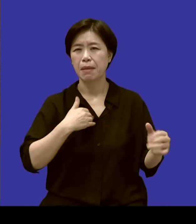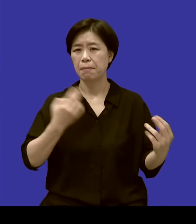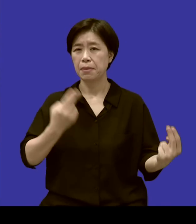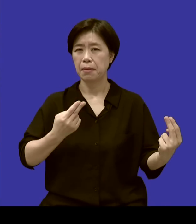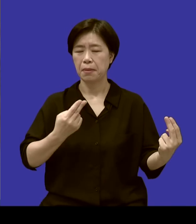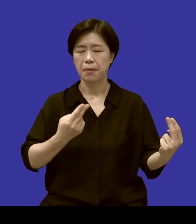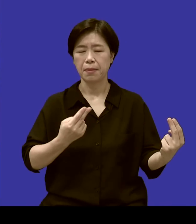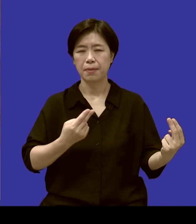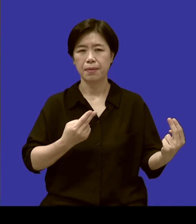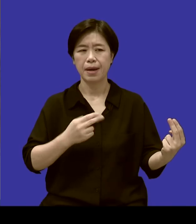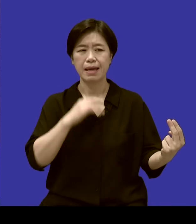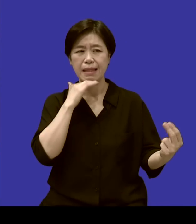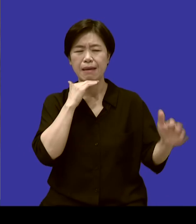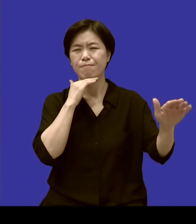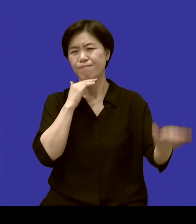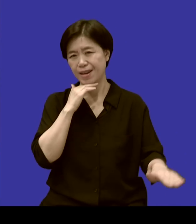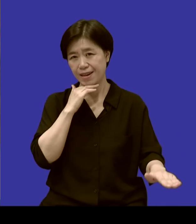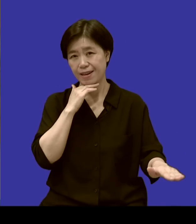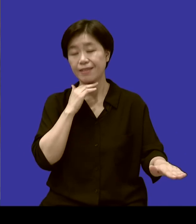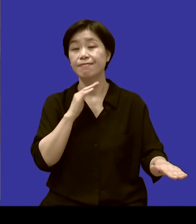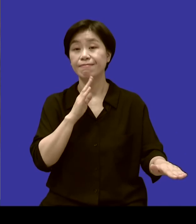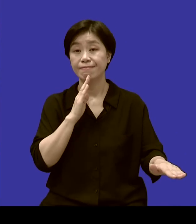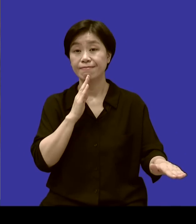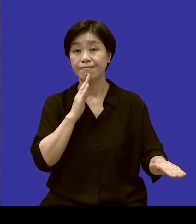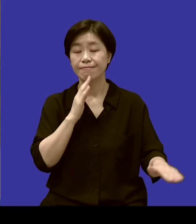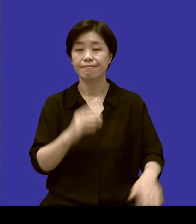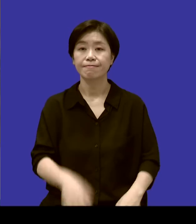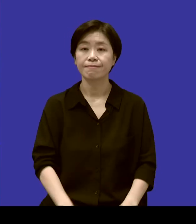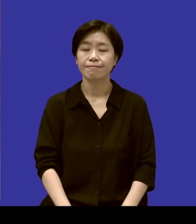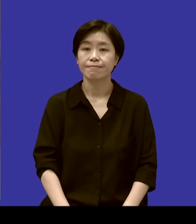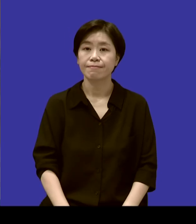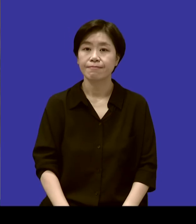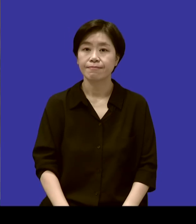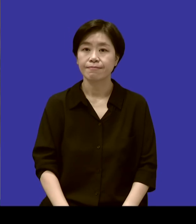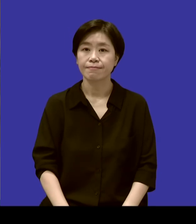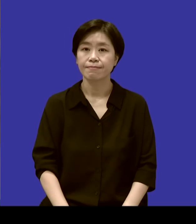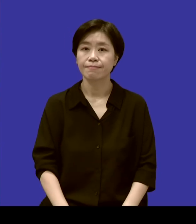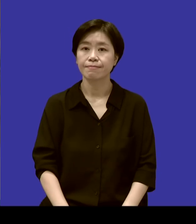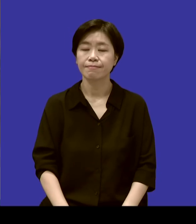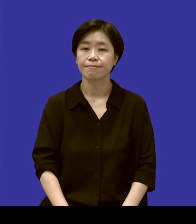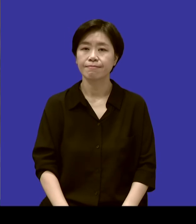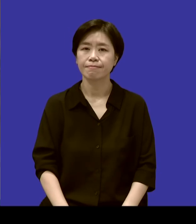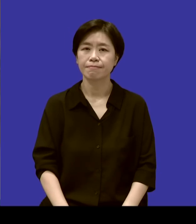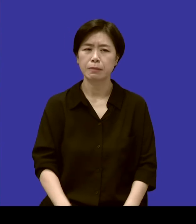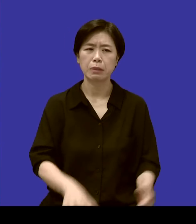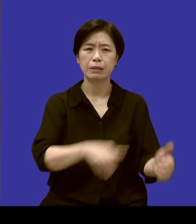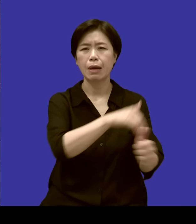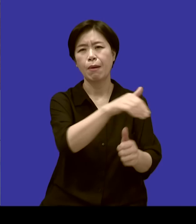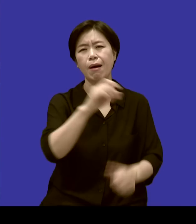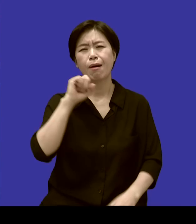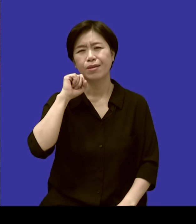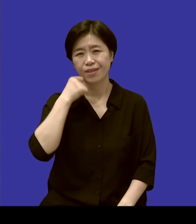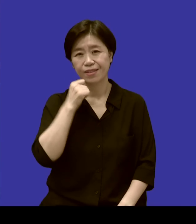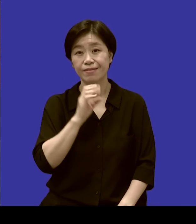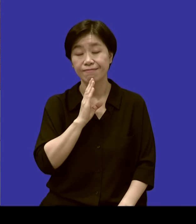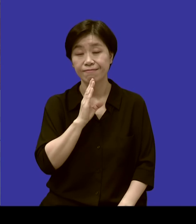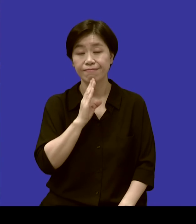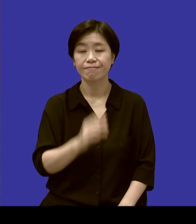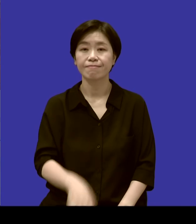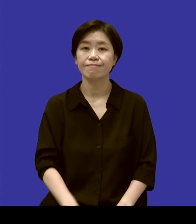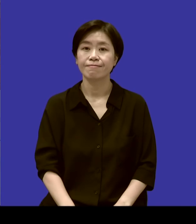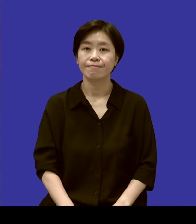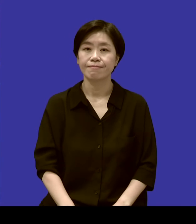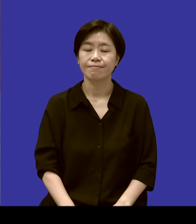예. 다 아들뻘 되는 분도 계셨고 네. 그다음에 목회하다가 망하신 분도 계시고 예, 예. 또 병만 얻으신